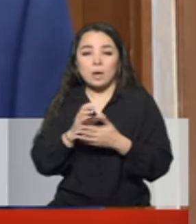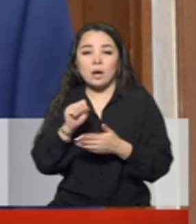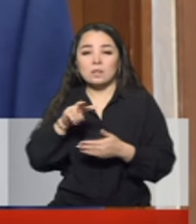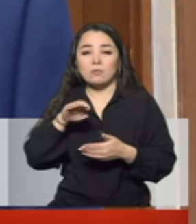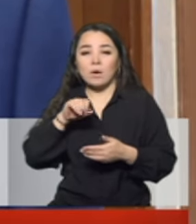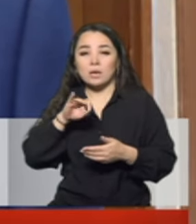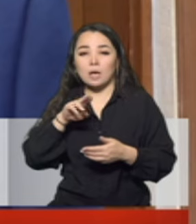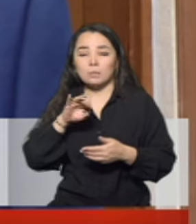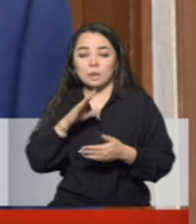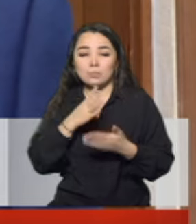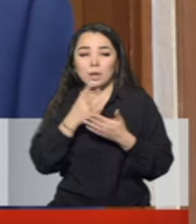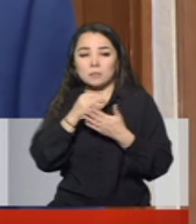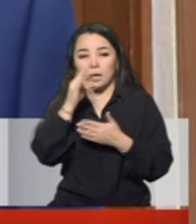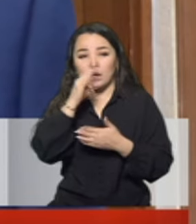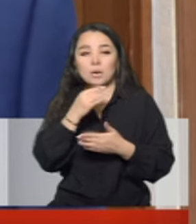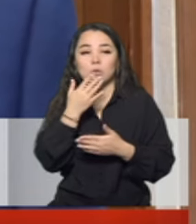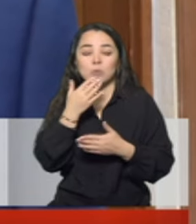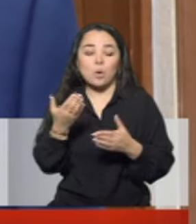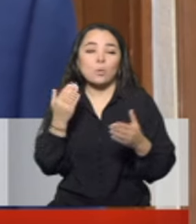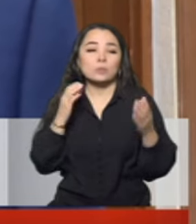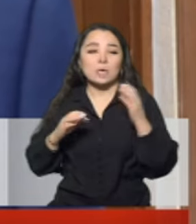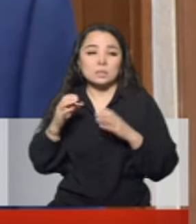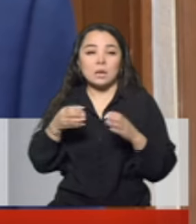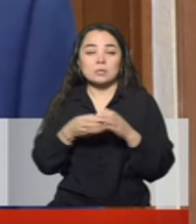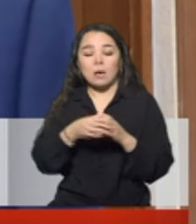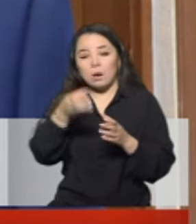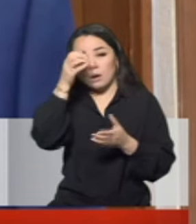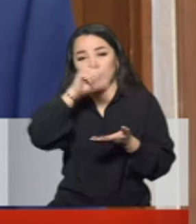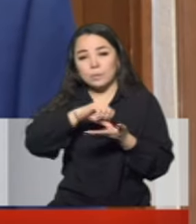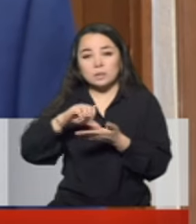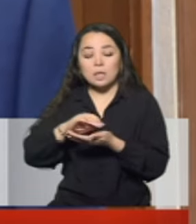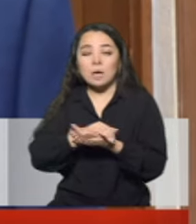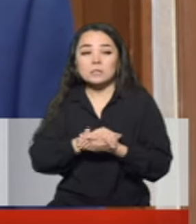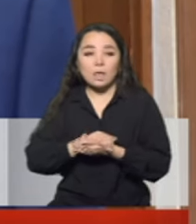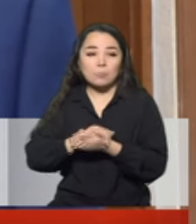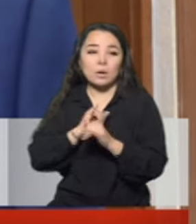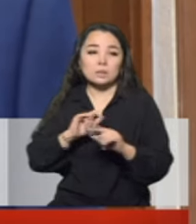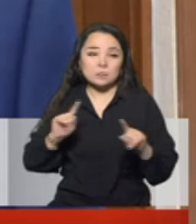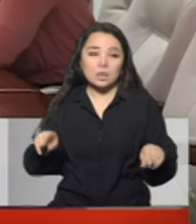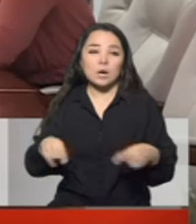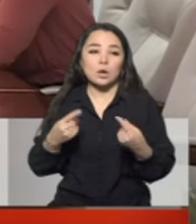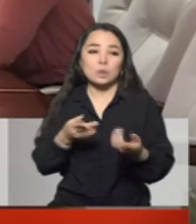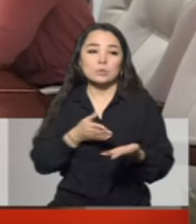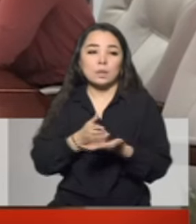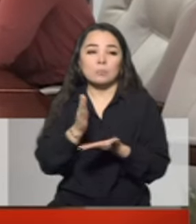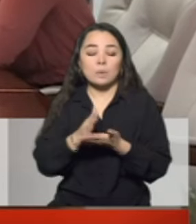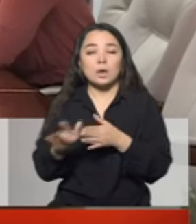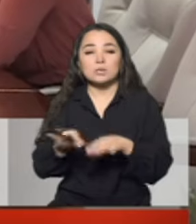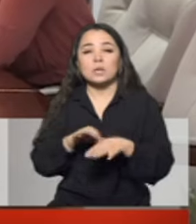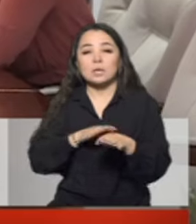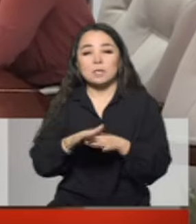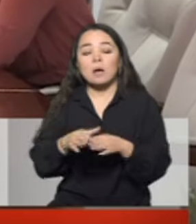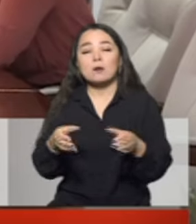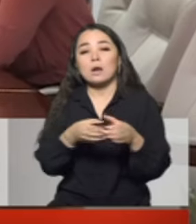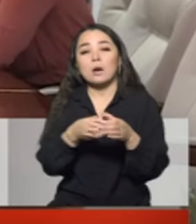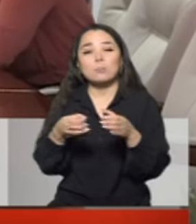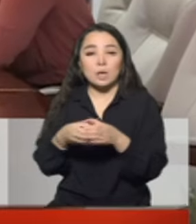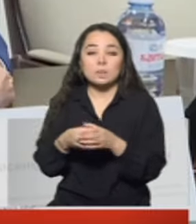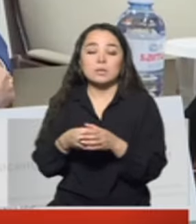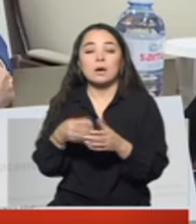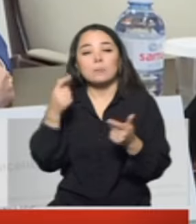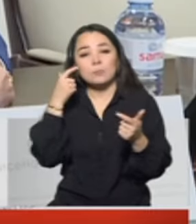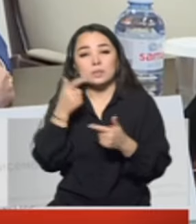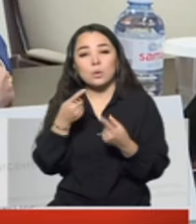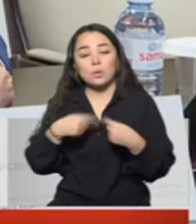атындағы Қазақ ұлттық университетінің мамандары мен ғалымдары осы бағытта ынтымақтастықты арттыруға басымдық береді. Шара аясында компания өкілдері білім